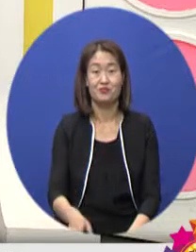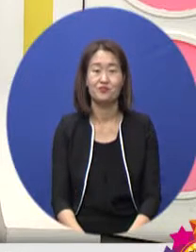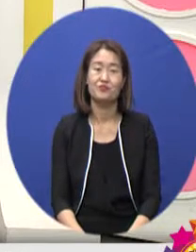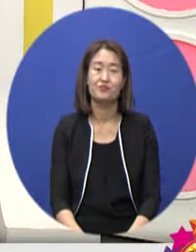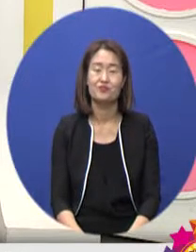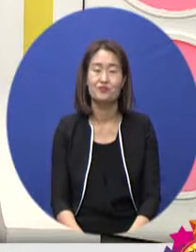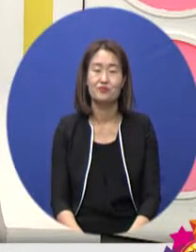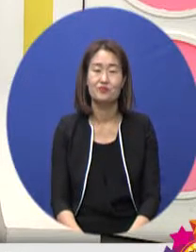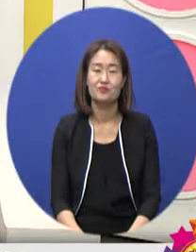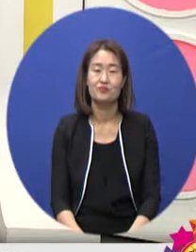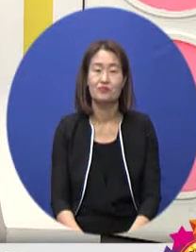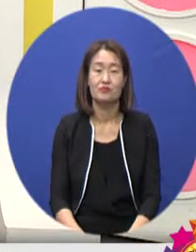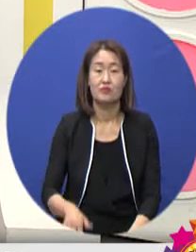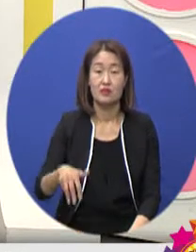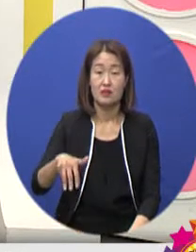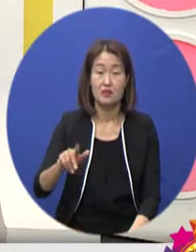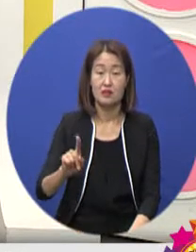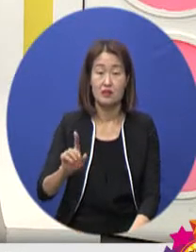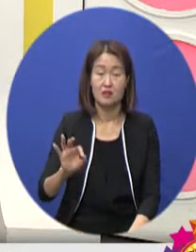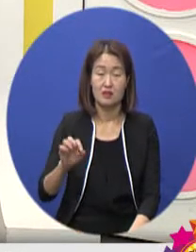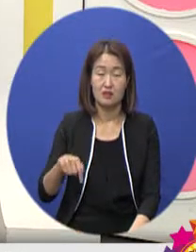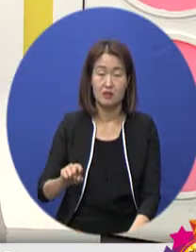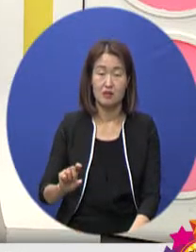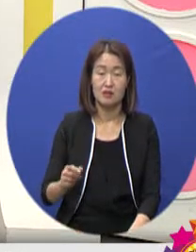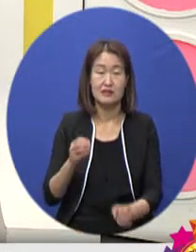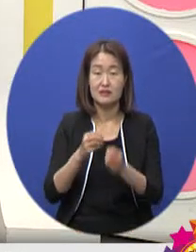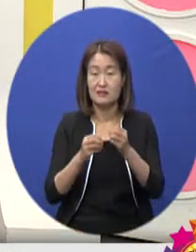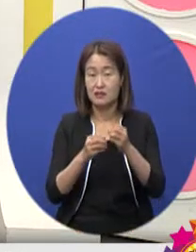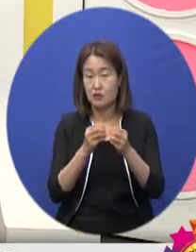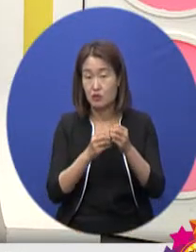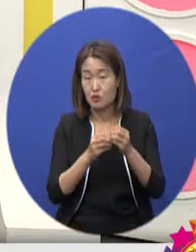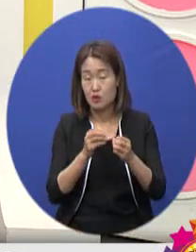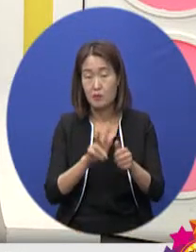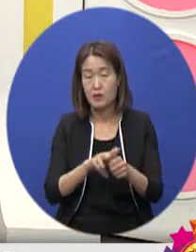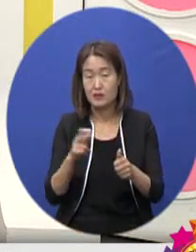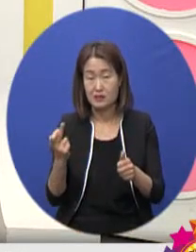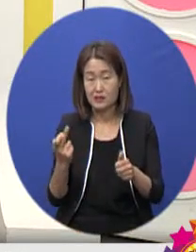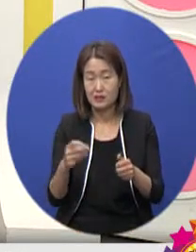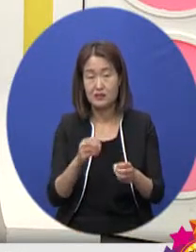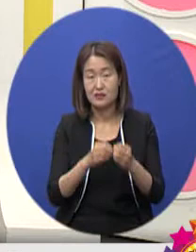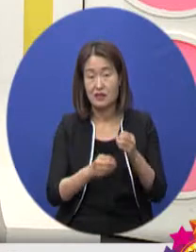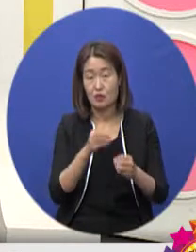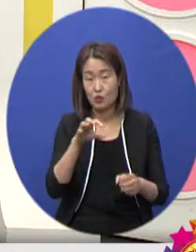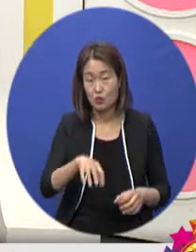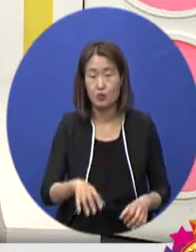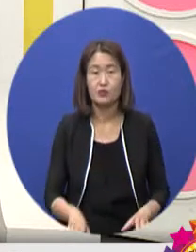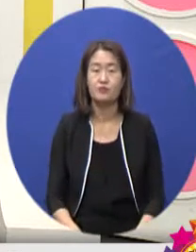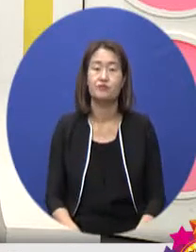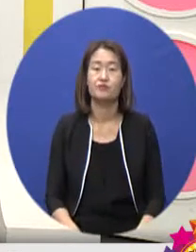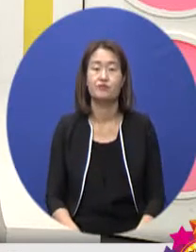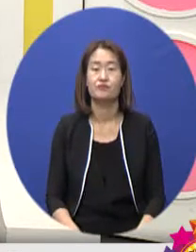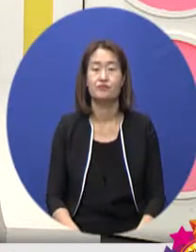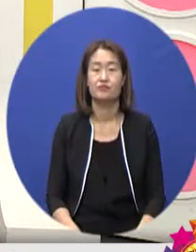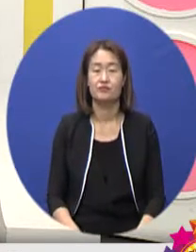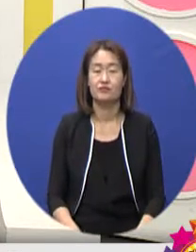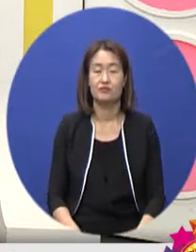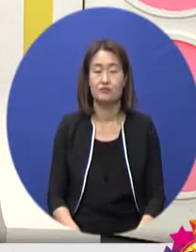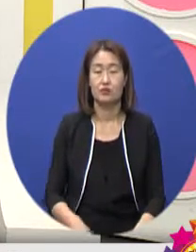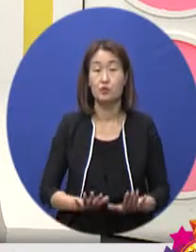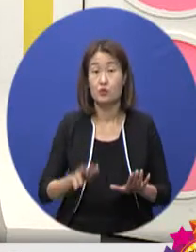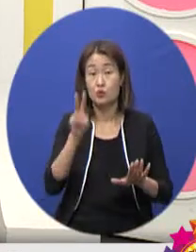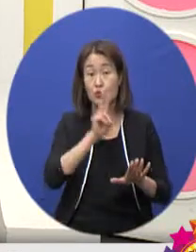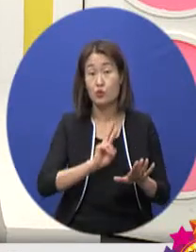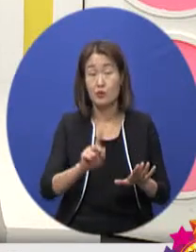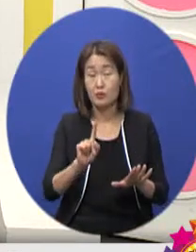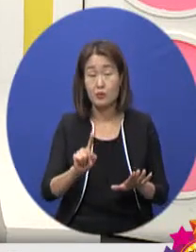씨입니까? 예, 창원에 예. 네, 창원. 예예, 마산 네. 창원에. 창원에. 예예. 오늘 노래 뭐